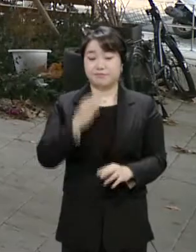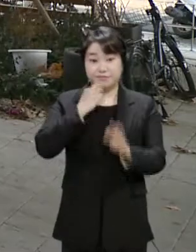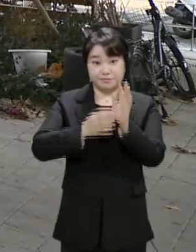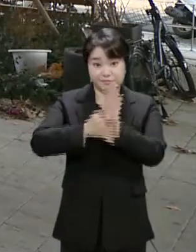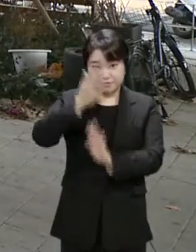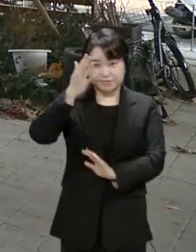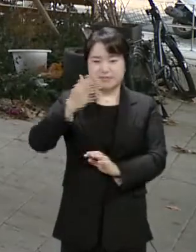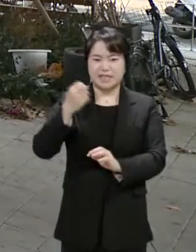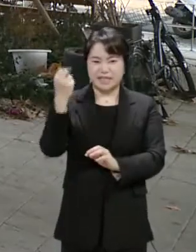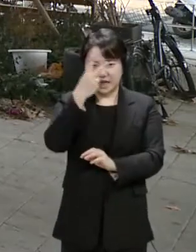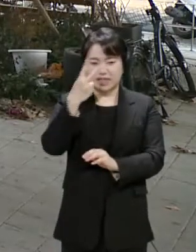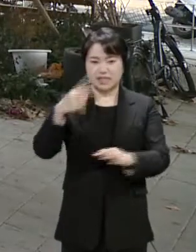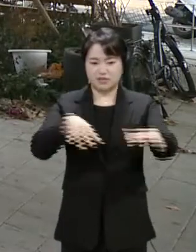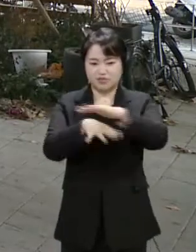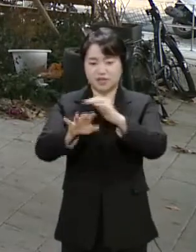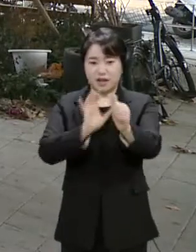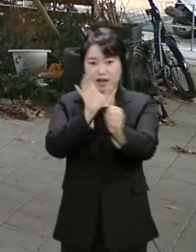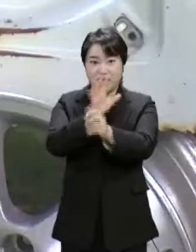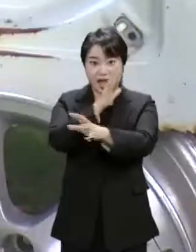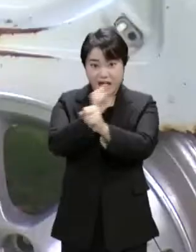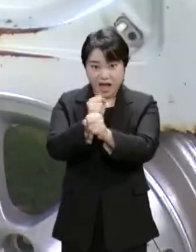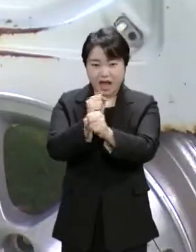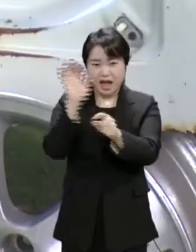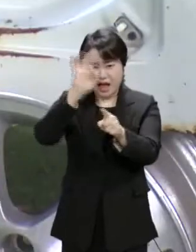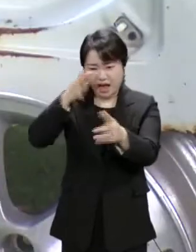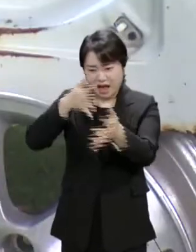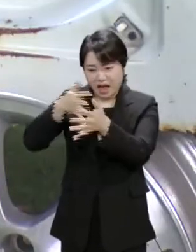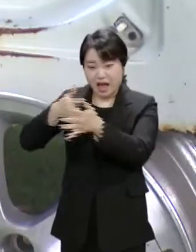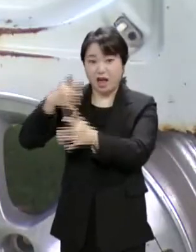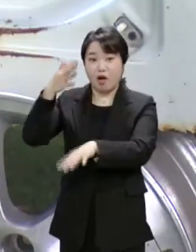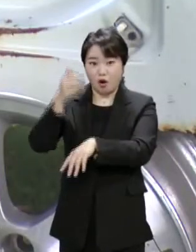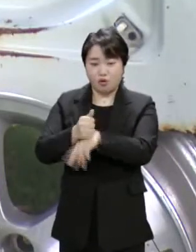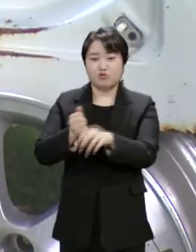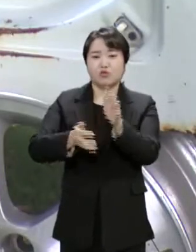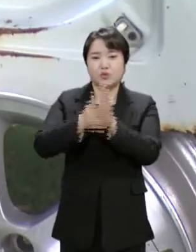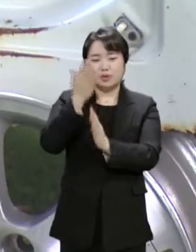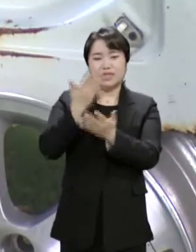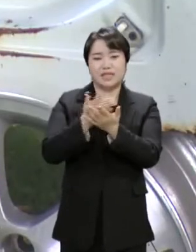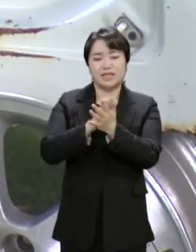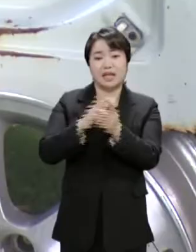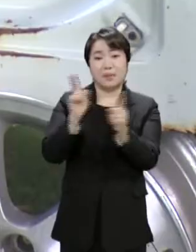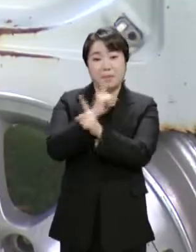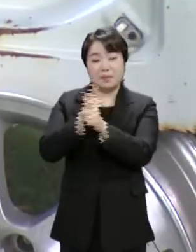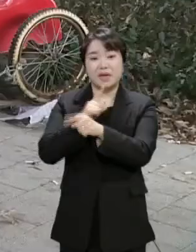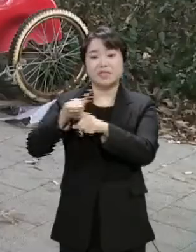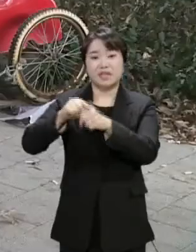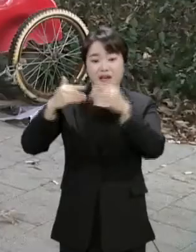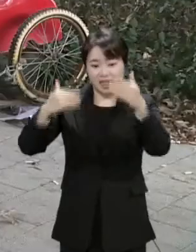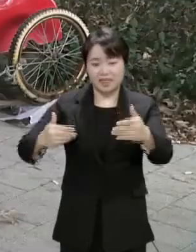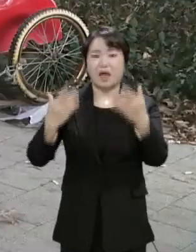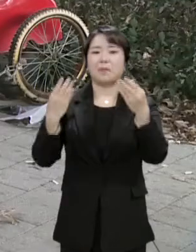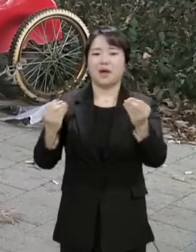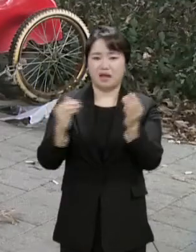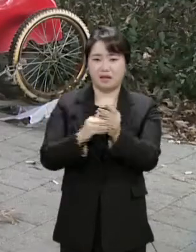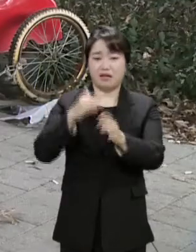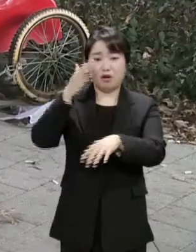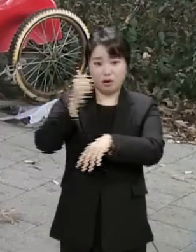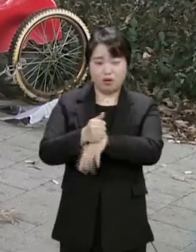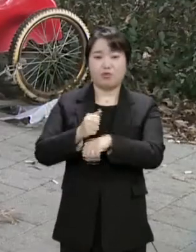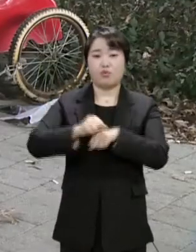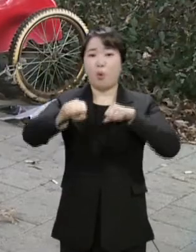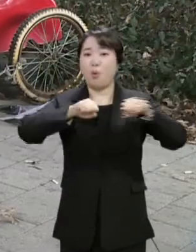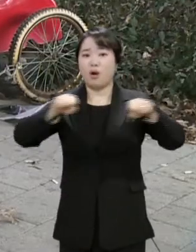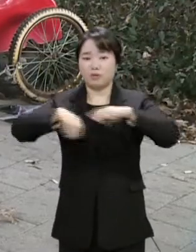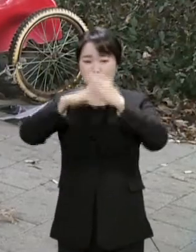서울시가 재위탁업체를 찾지 못한 사이 결국 도시재생 사업기간은 종료됐고 장안평 도시재생지원단의